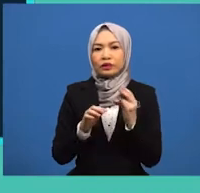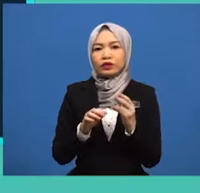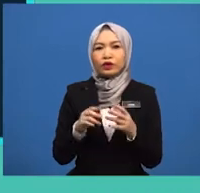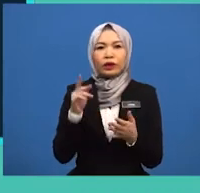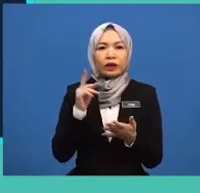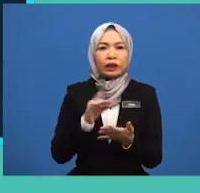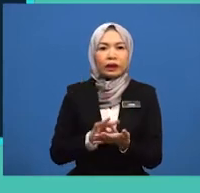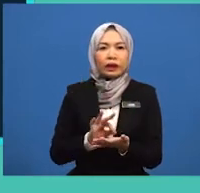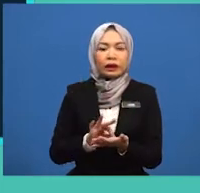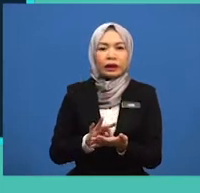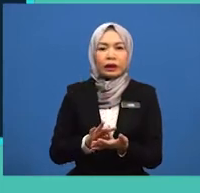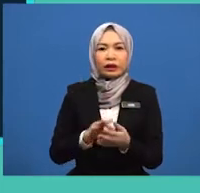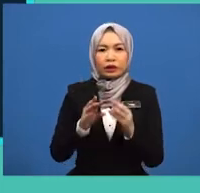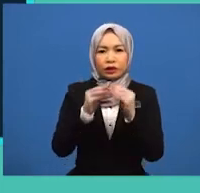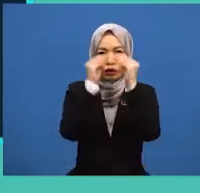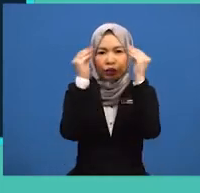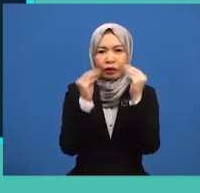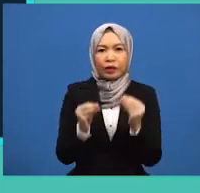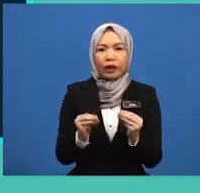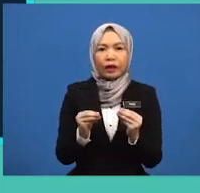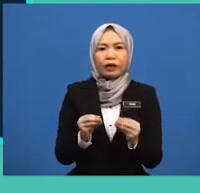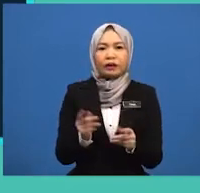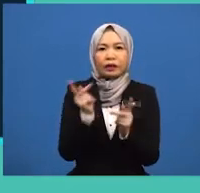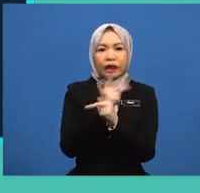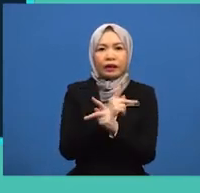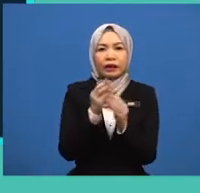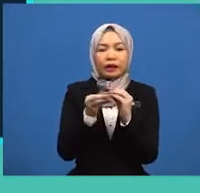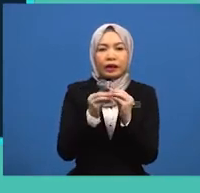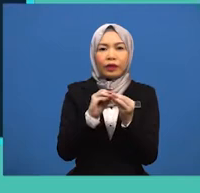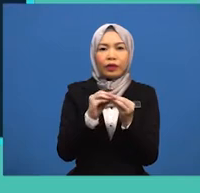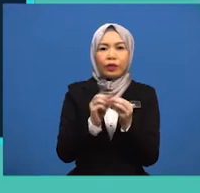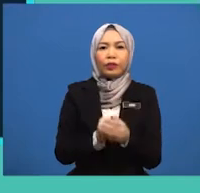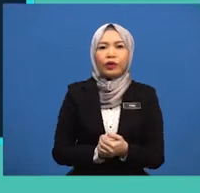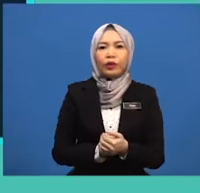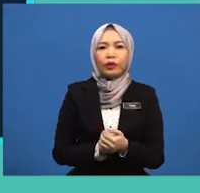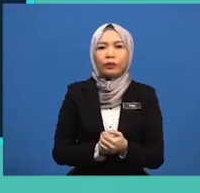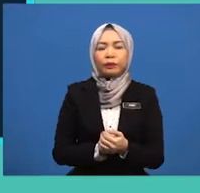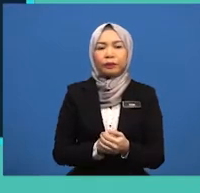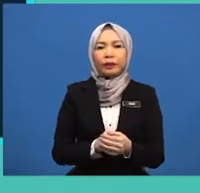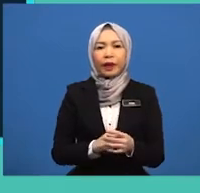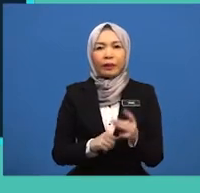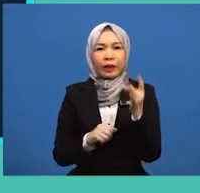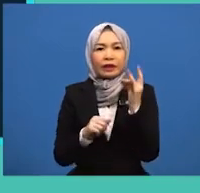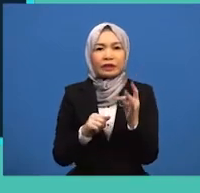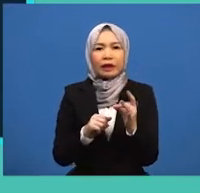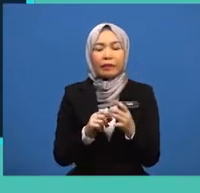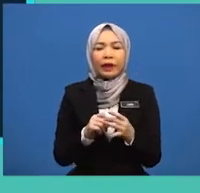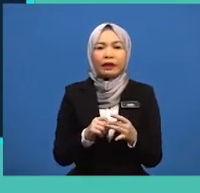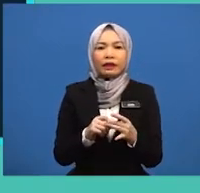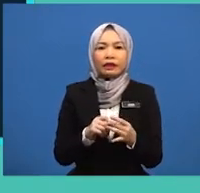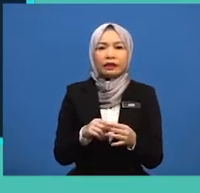jumlah darab nombor. Baris 8, sehingga nombor sama dengan